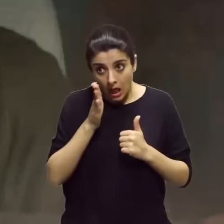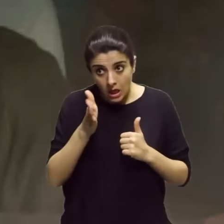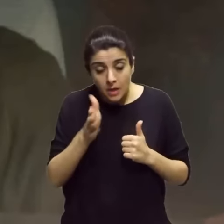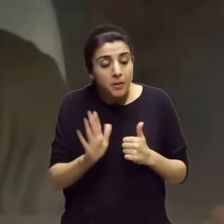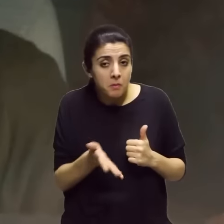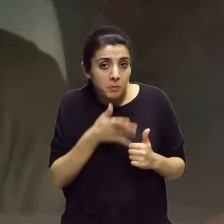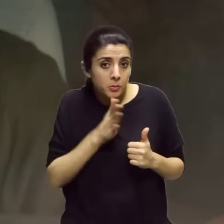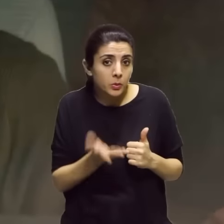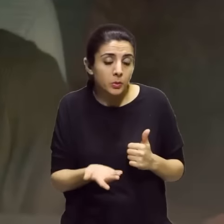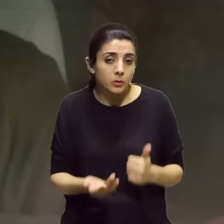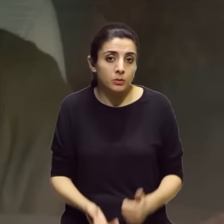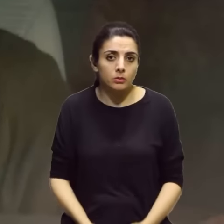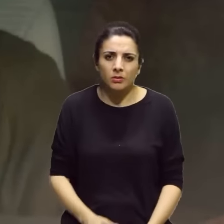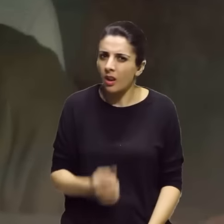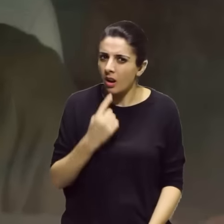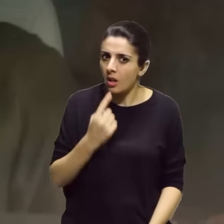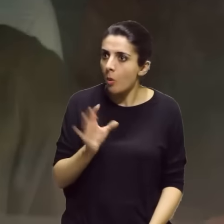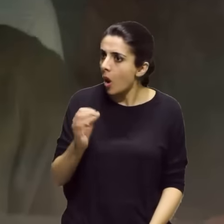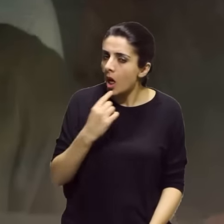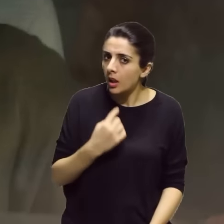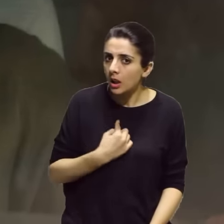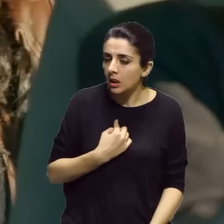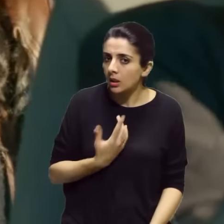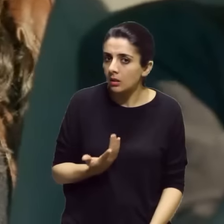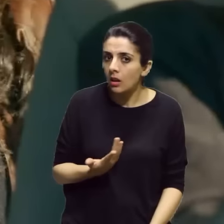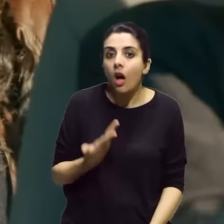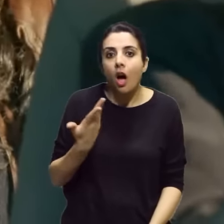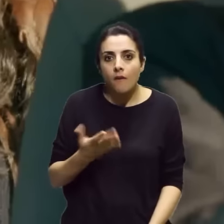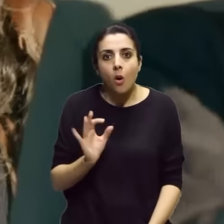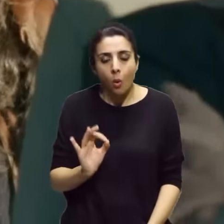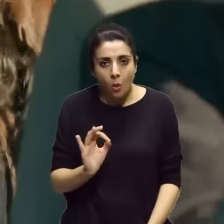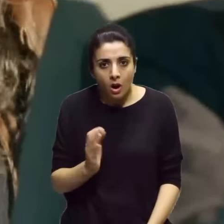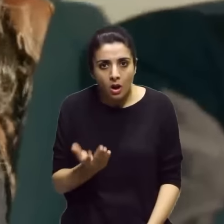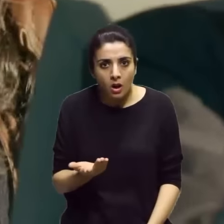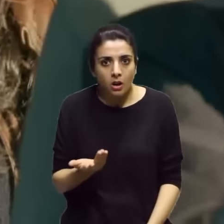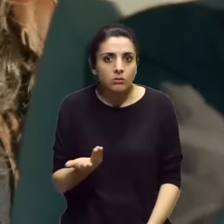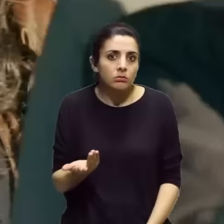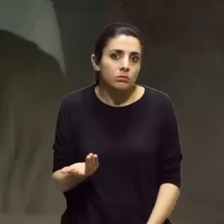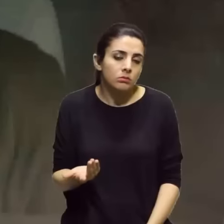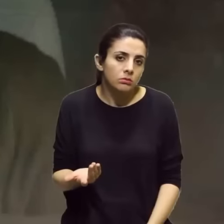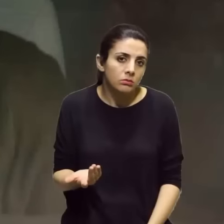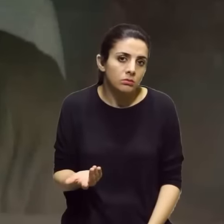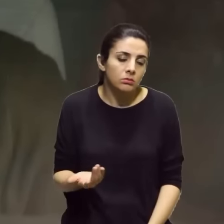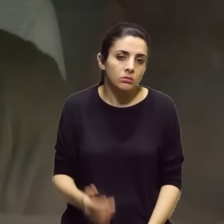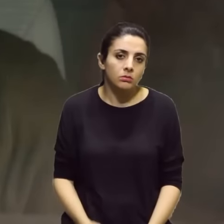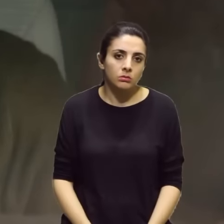gittilerse. Nasıl ya, sen öyle demiştin ama. Evet öyle. Yani...